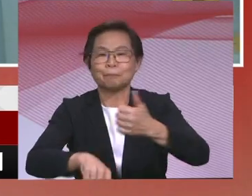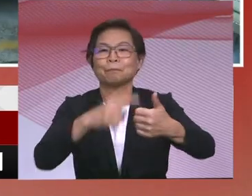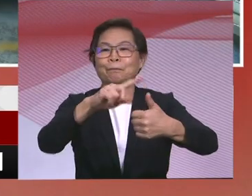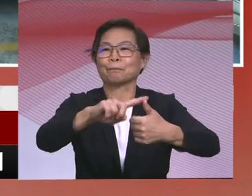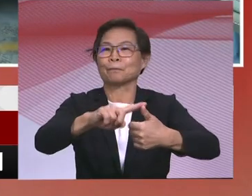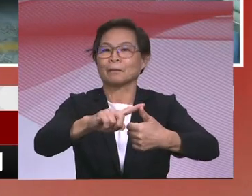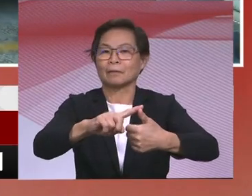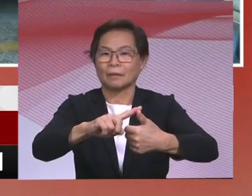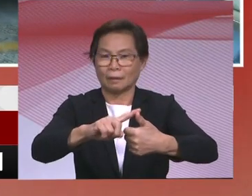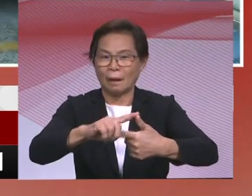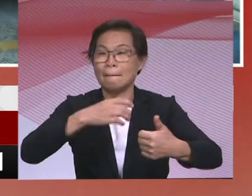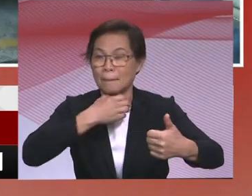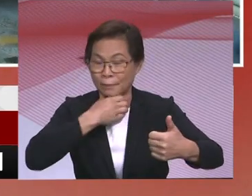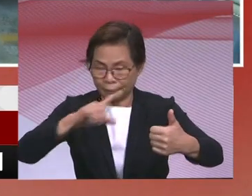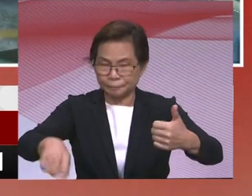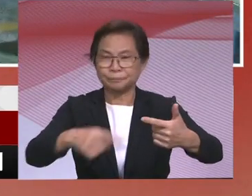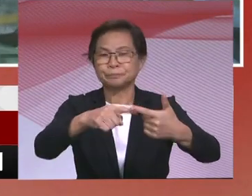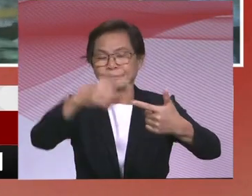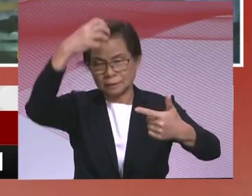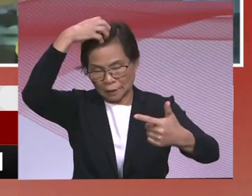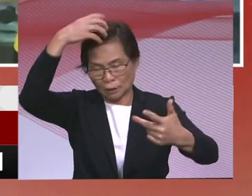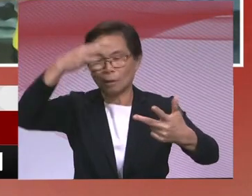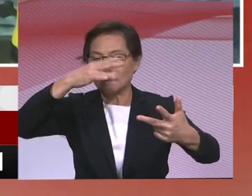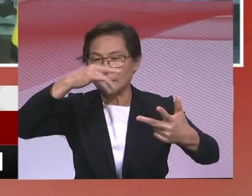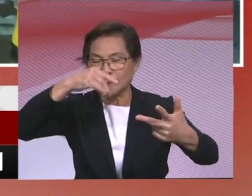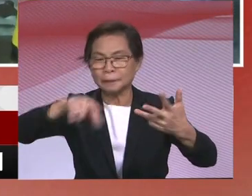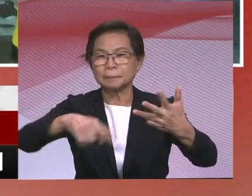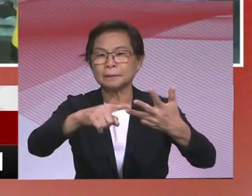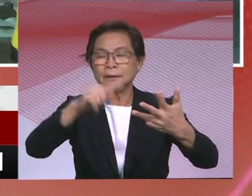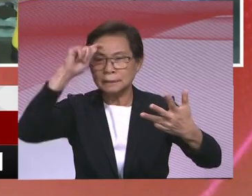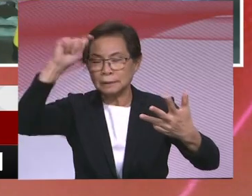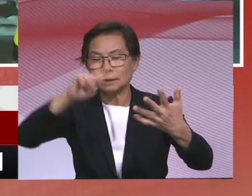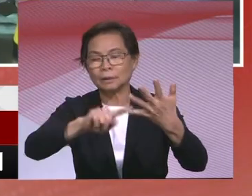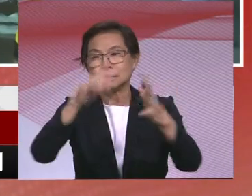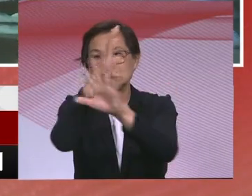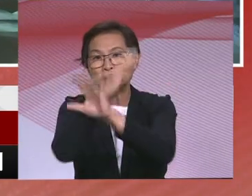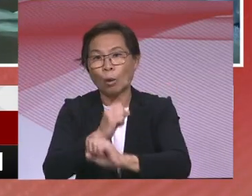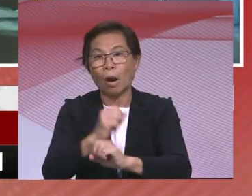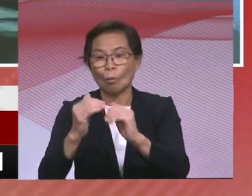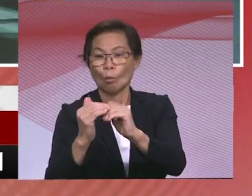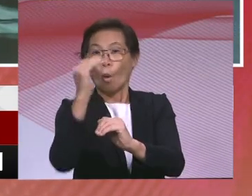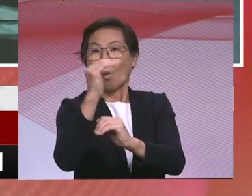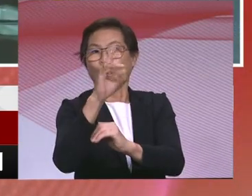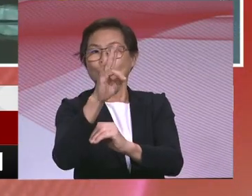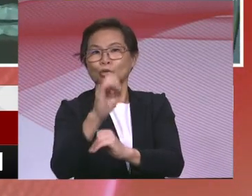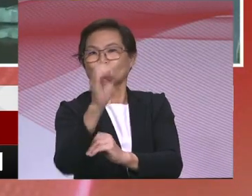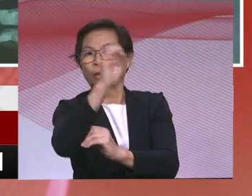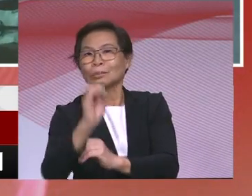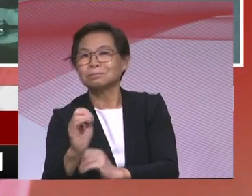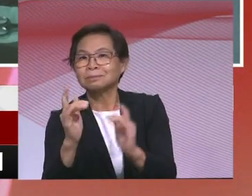Negeri yaitu perak selang Om lah ke Terengganu dan Serawak telah melebih